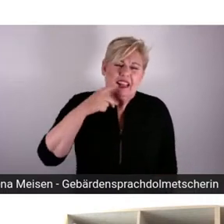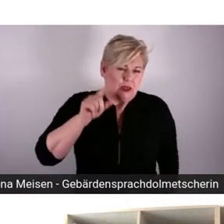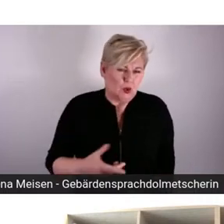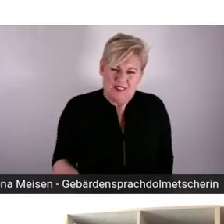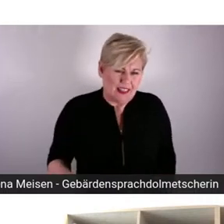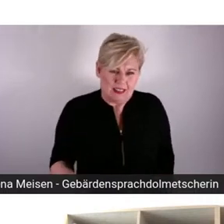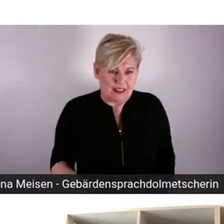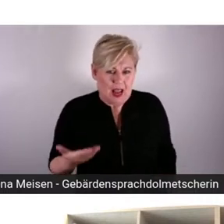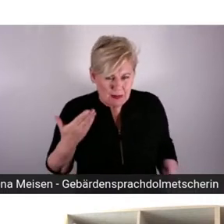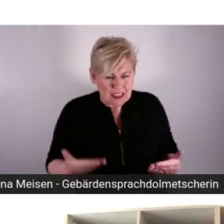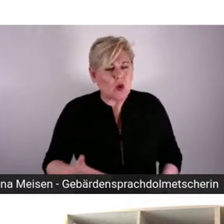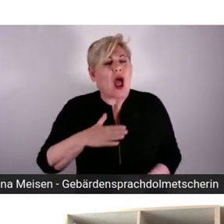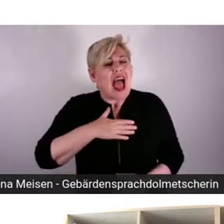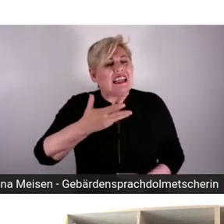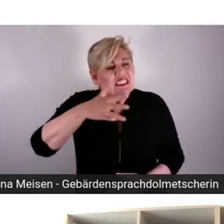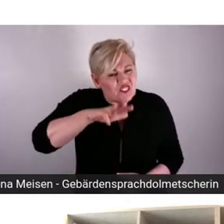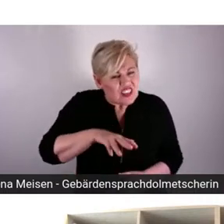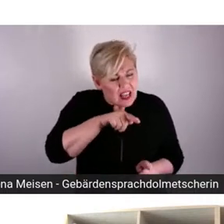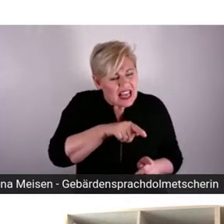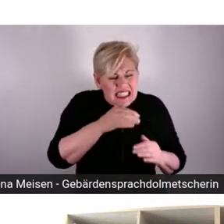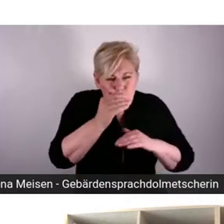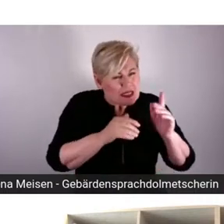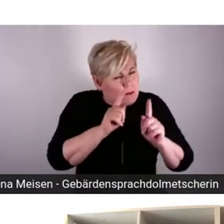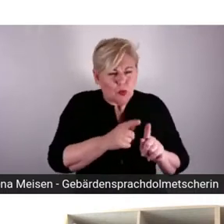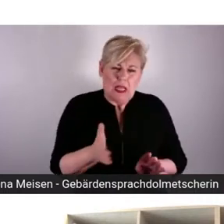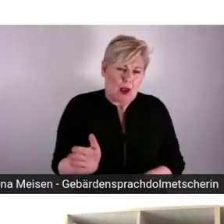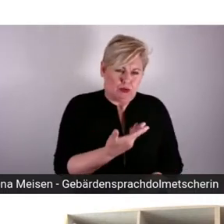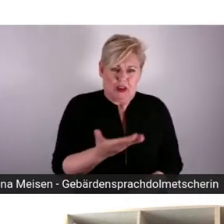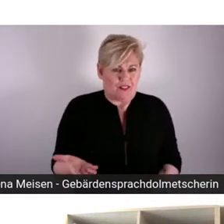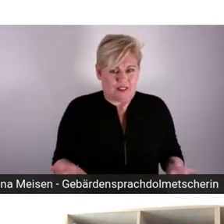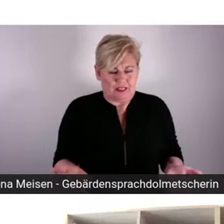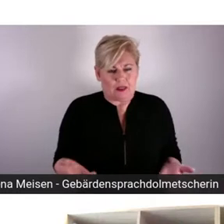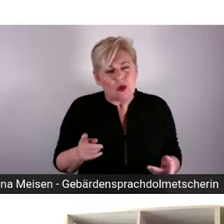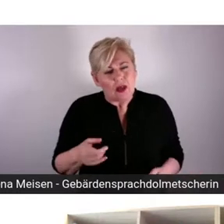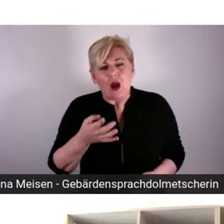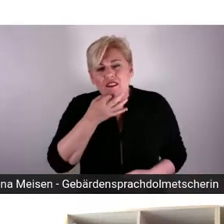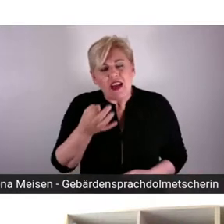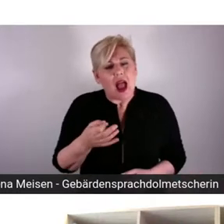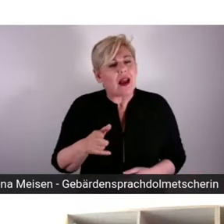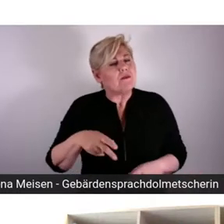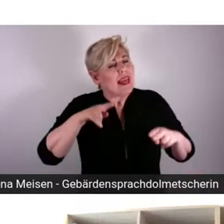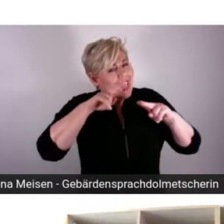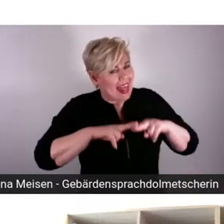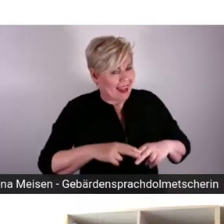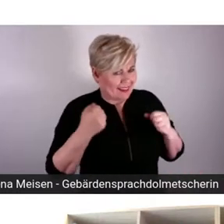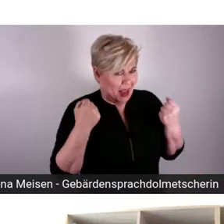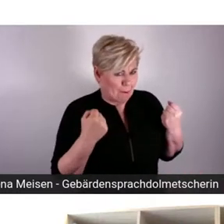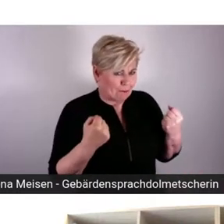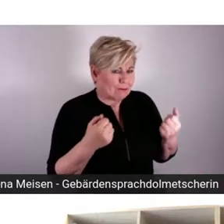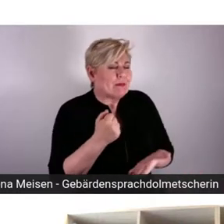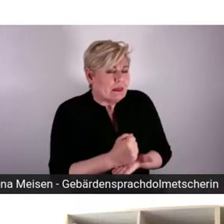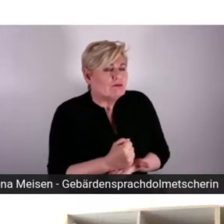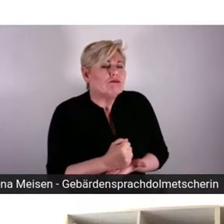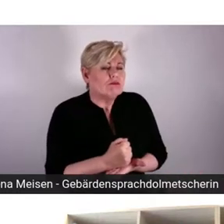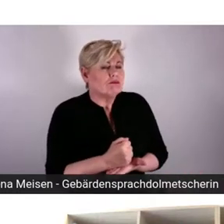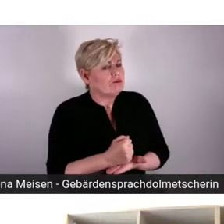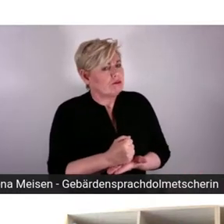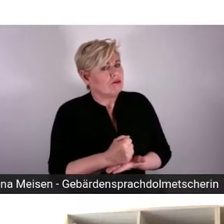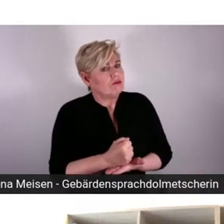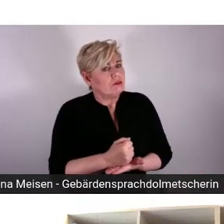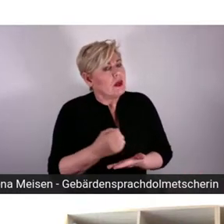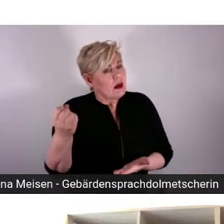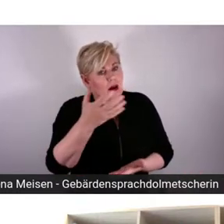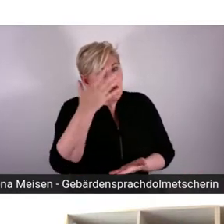diesem Hartz-IV-System. Und was die Frage Förderung von Ehrenamt angeht, das ist natürlich immer notwendig zu sehen, dass Ehrenamt